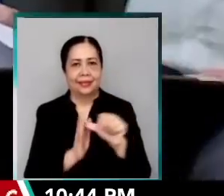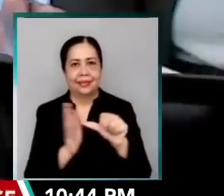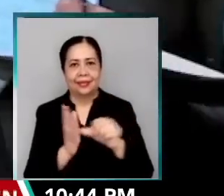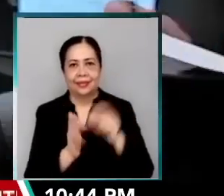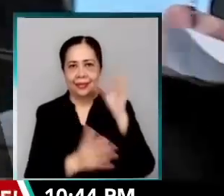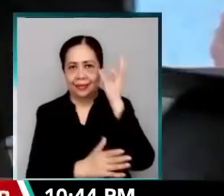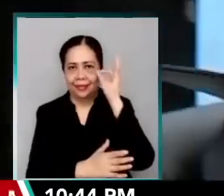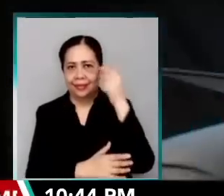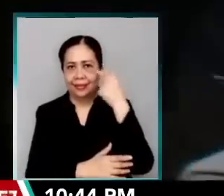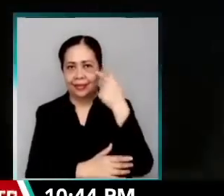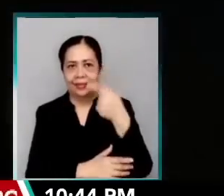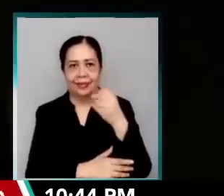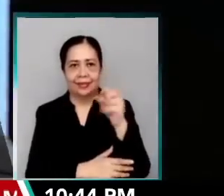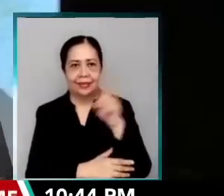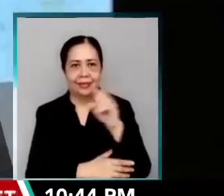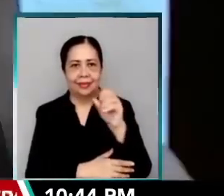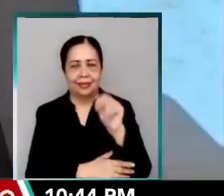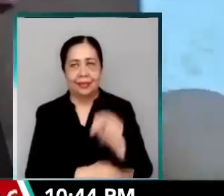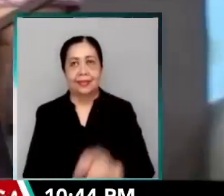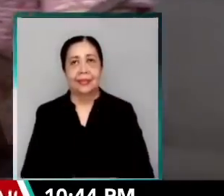Gozon.